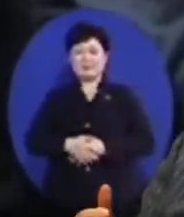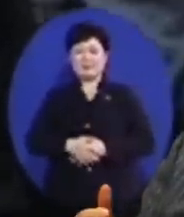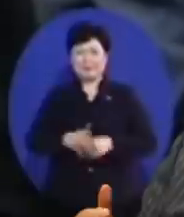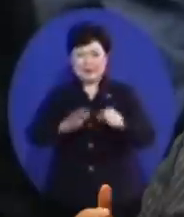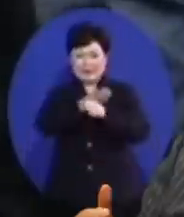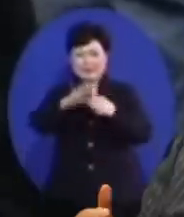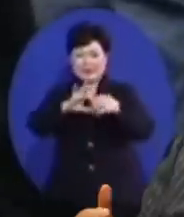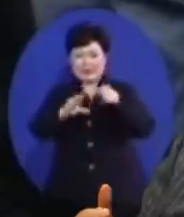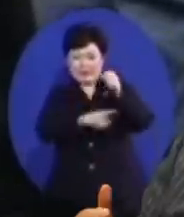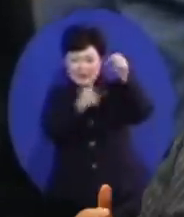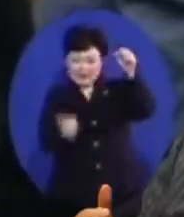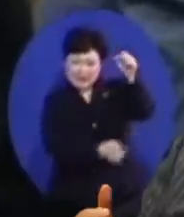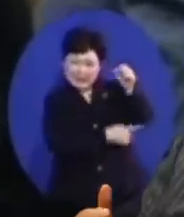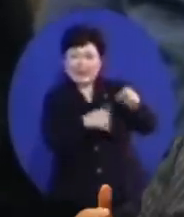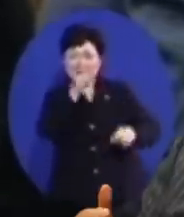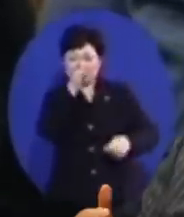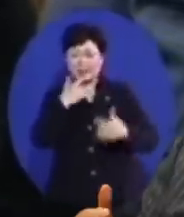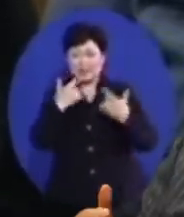사랑의 날개가 있습니다.